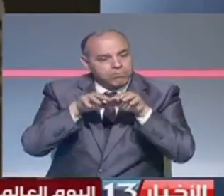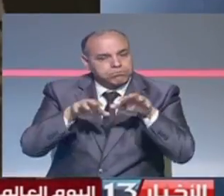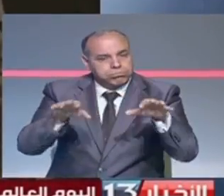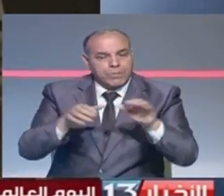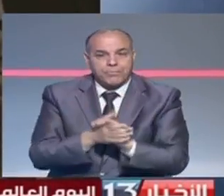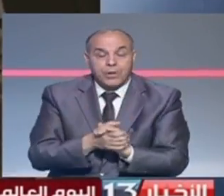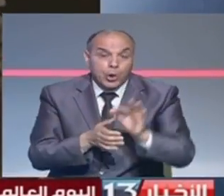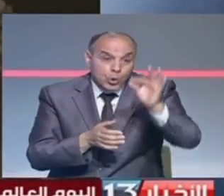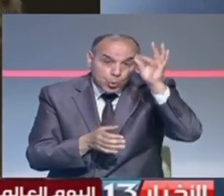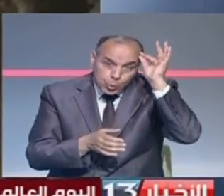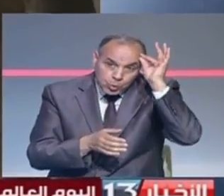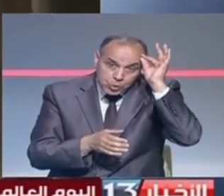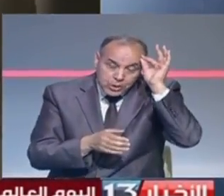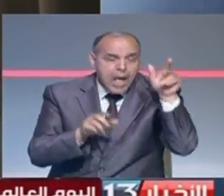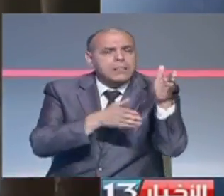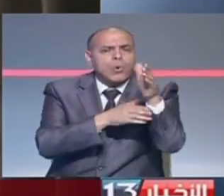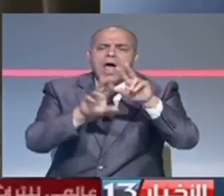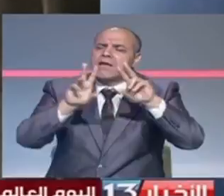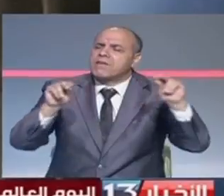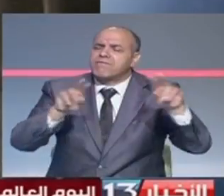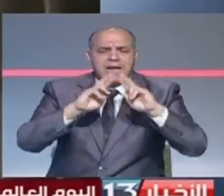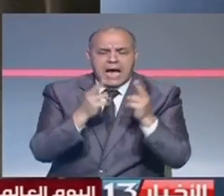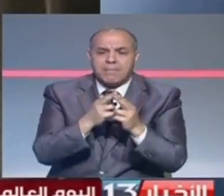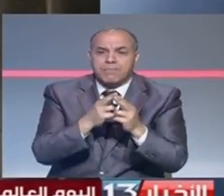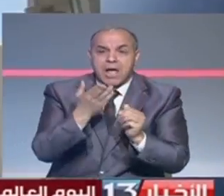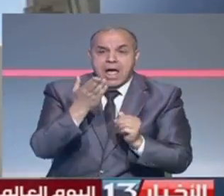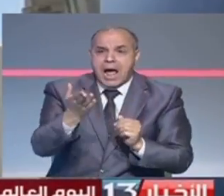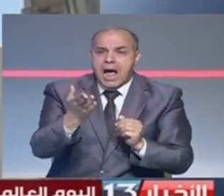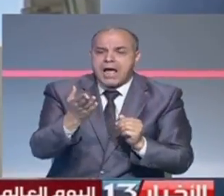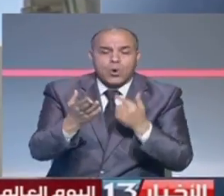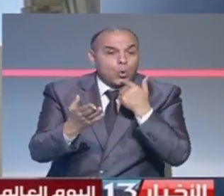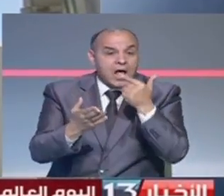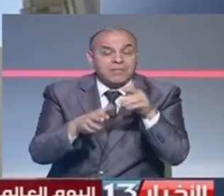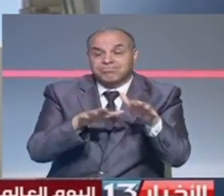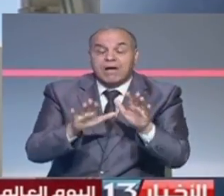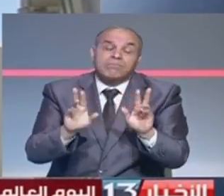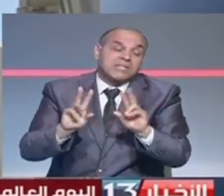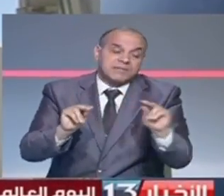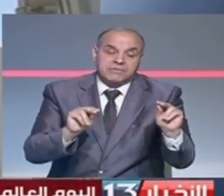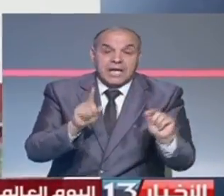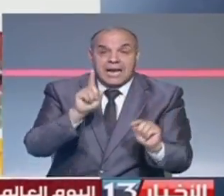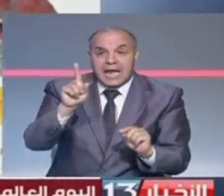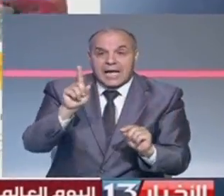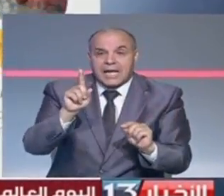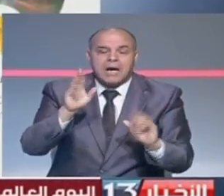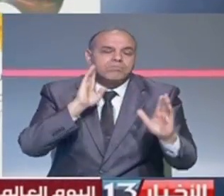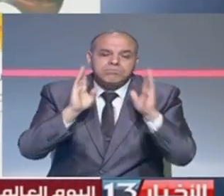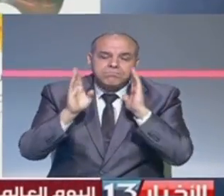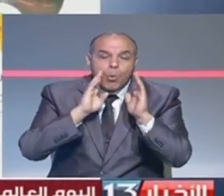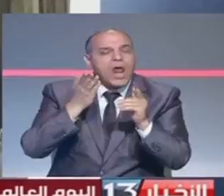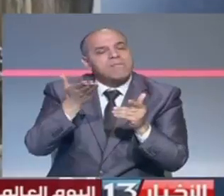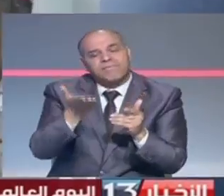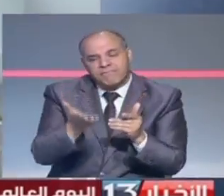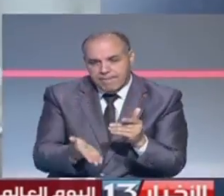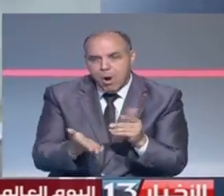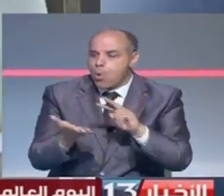تونس بدورها كسائر دول العالم لم تكن بمناى عن هذه الاجراءات لكن وسائل التواصل الاجتماعي